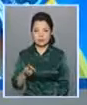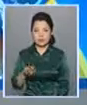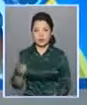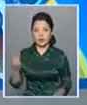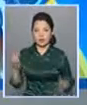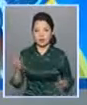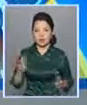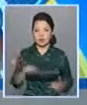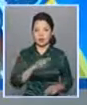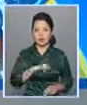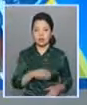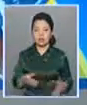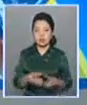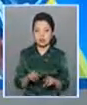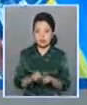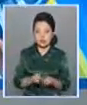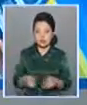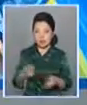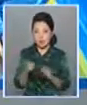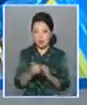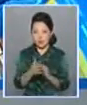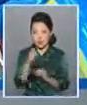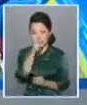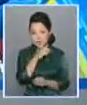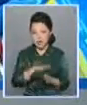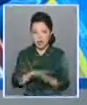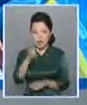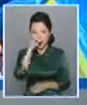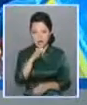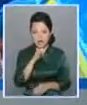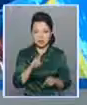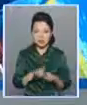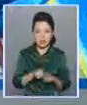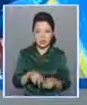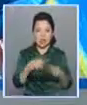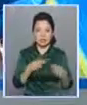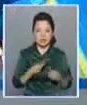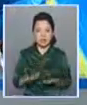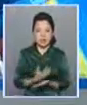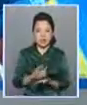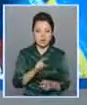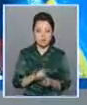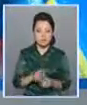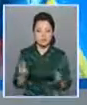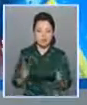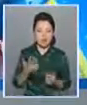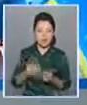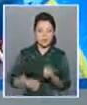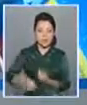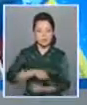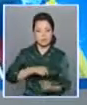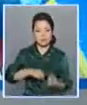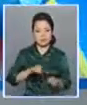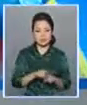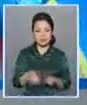Даму кәсіпкерлікті дамыту қорына 15 жыл. Осы уақыт аралығында Қазақстанда кәсіпкерлік өркендеп, аймақтардағы шағын және орта бизнес